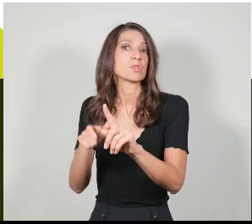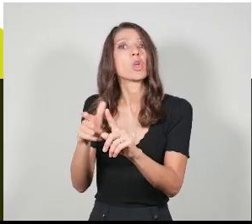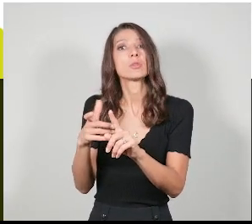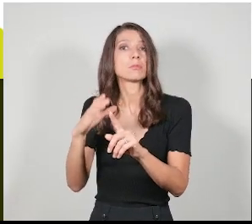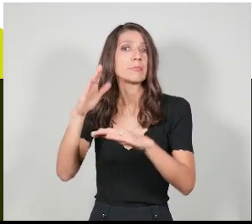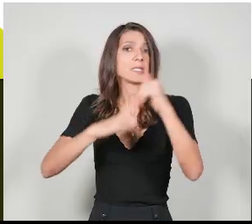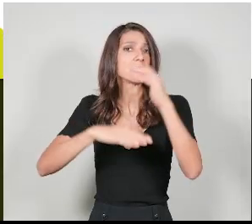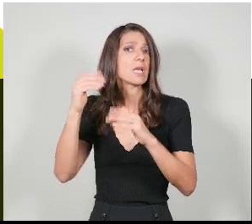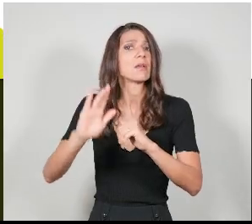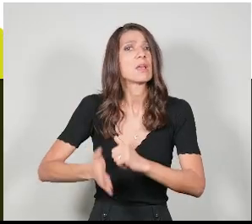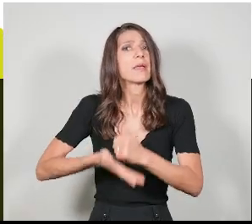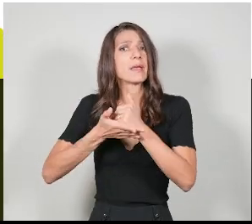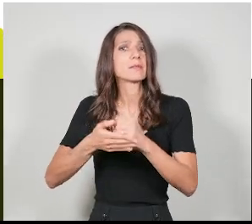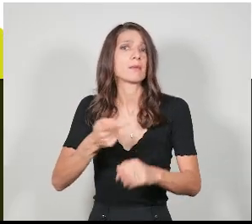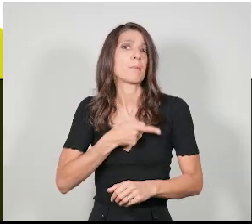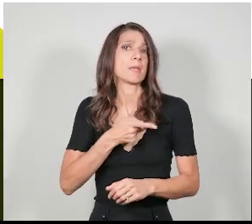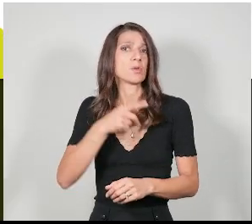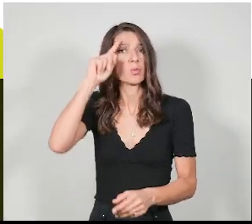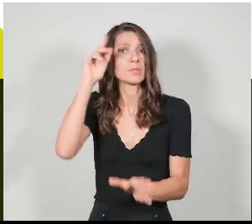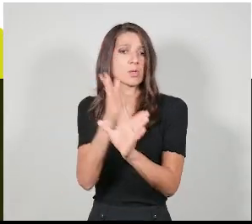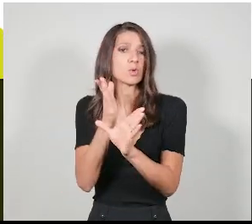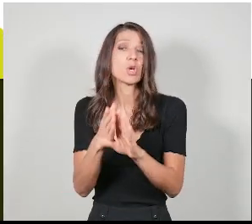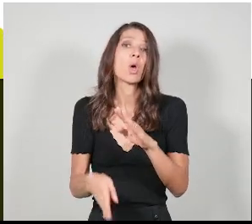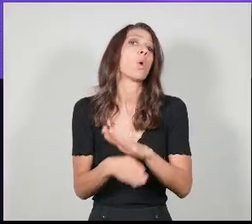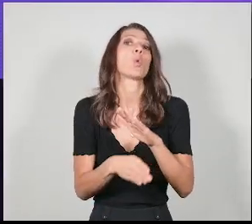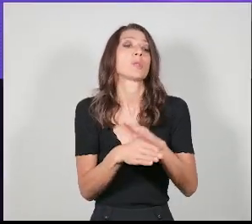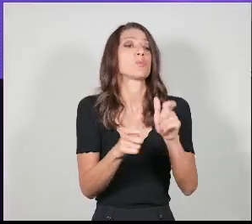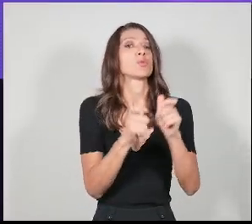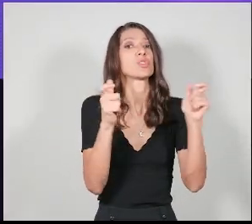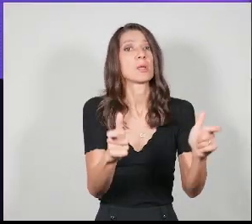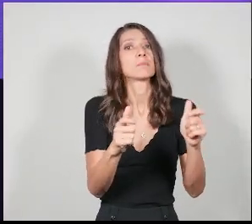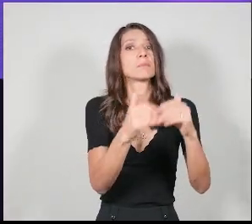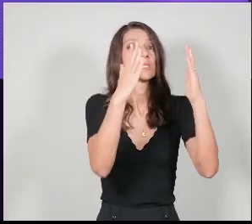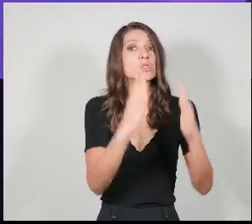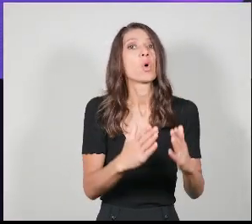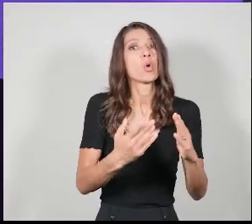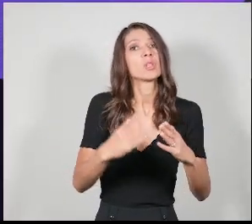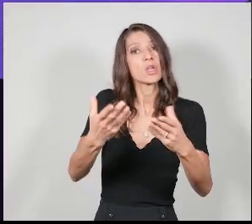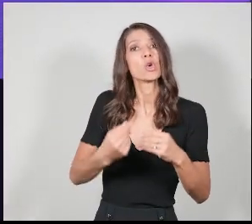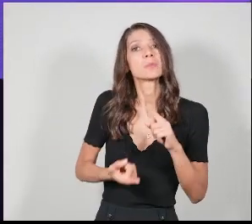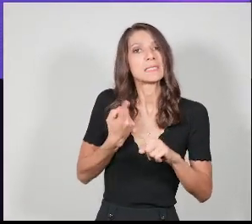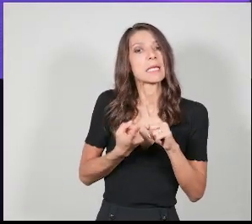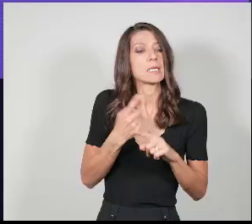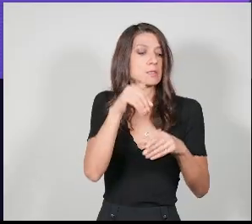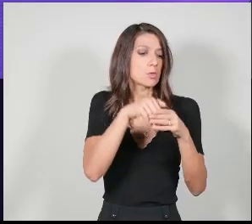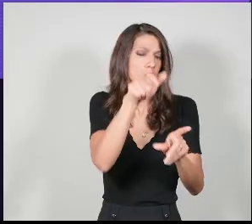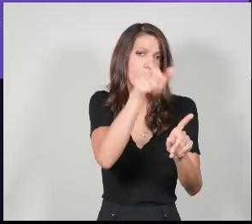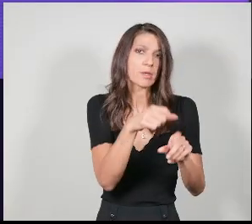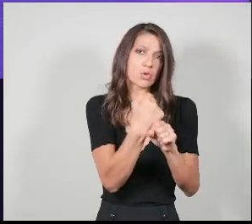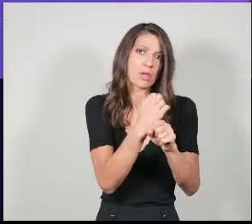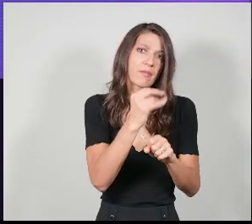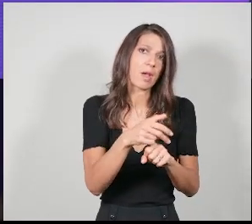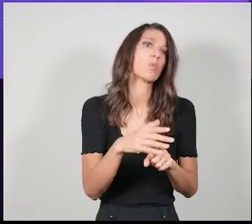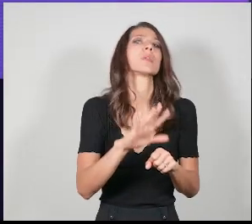médico-psychologique, au début avec les maisons d'accueil spécialisées. On a vu évoluer un peu, puisque cette qualification a disparu,